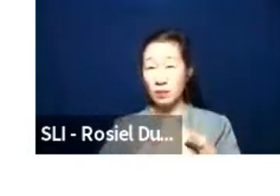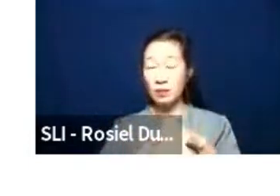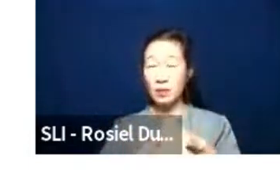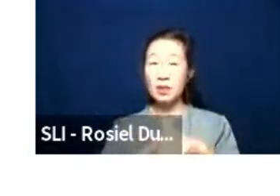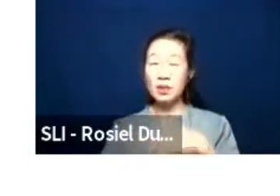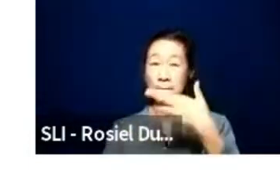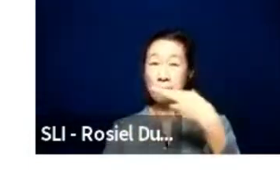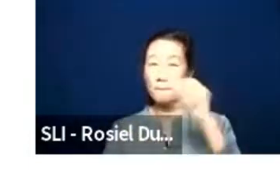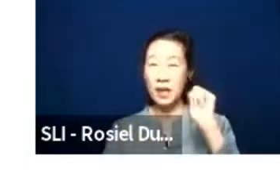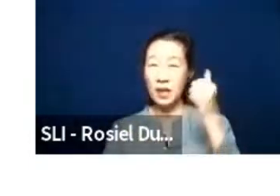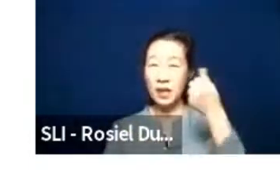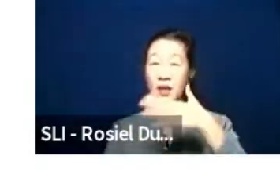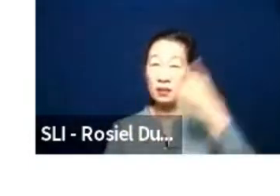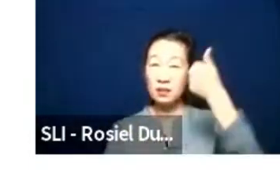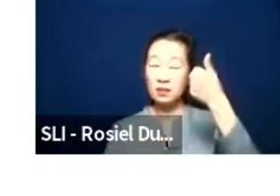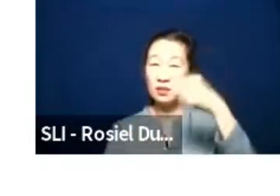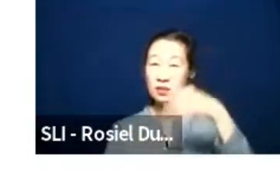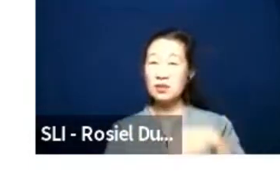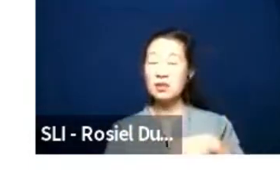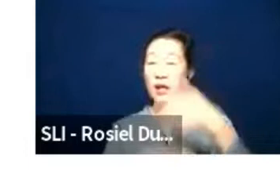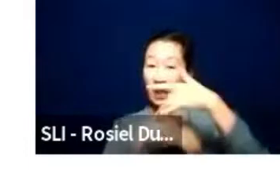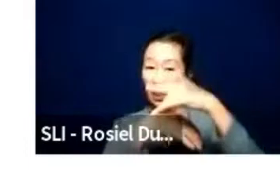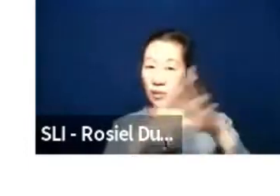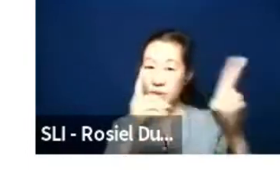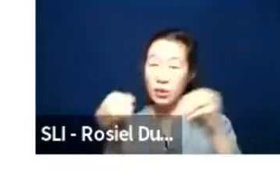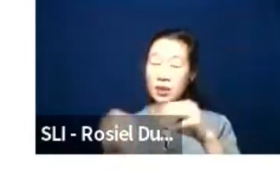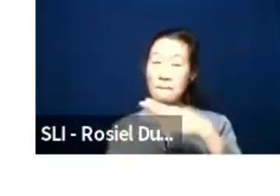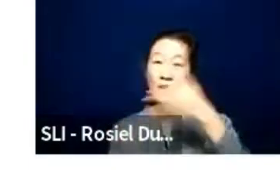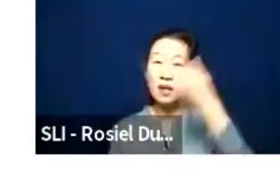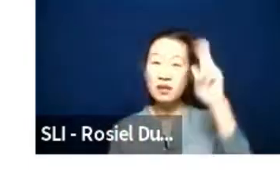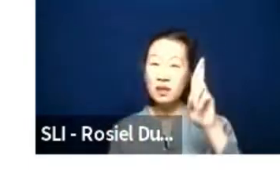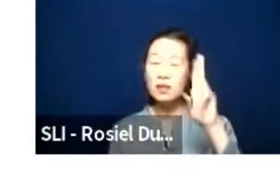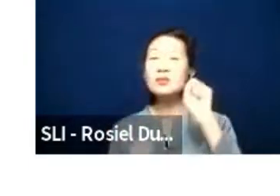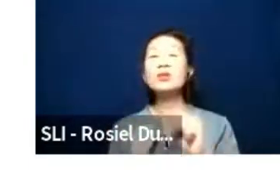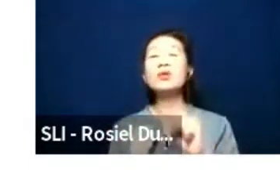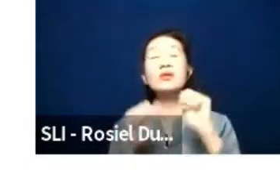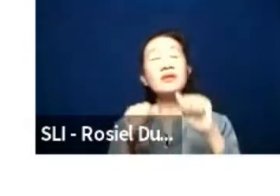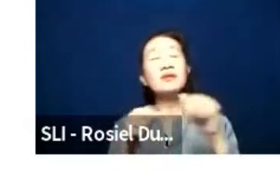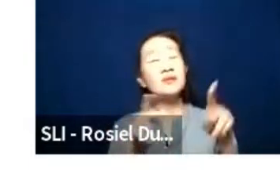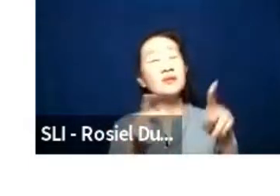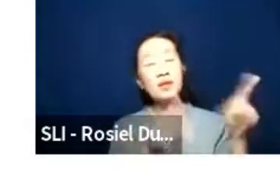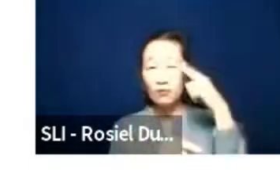on, mababanggit ko sa inyo, the earlier we do it, the better, so that we can prepare for it